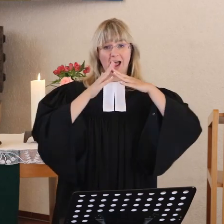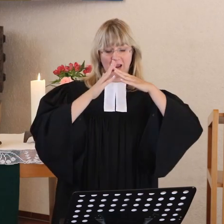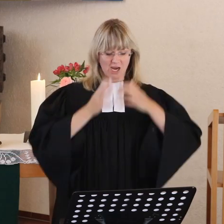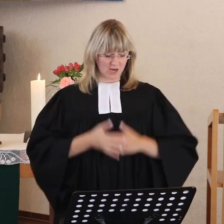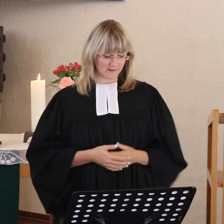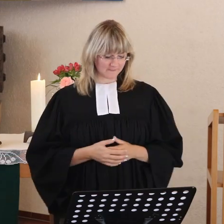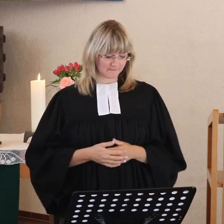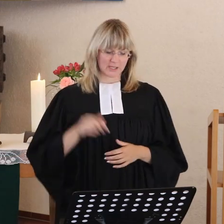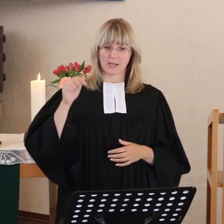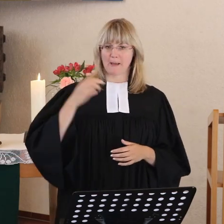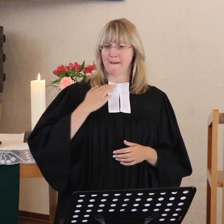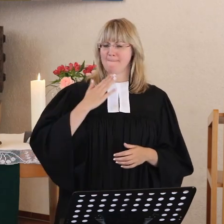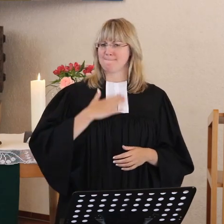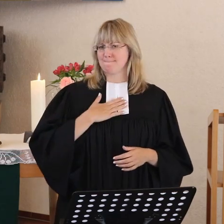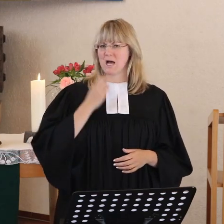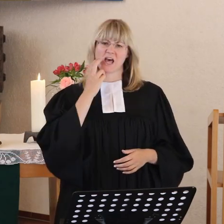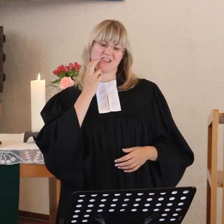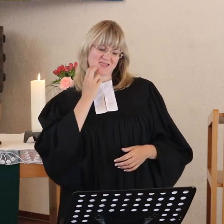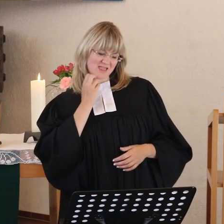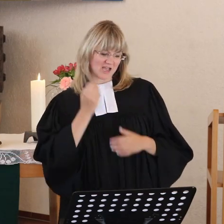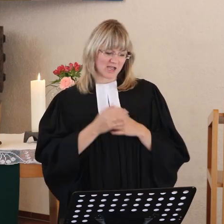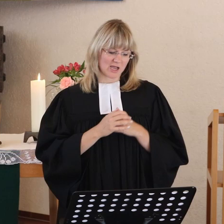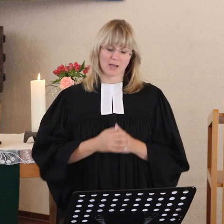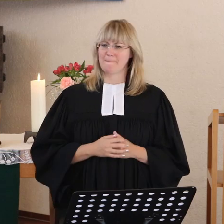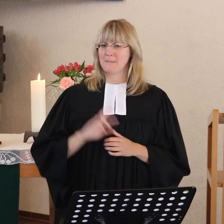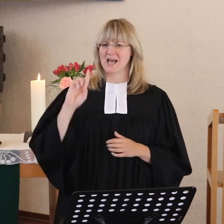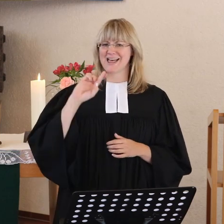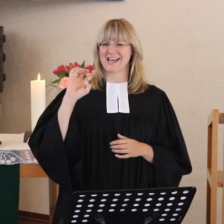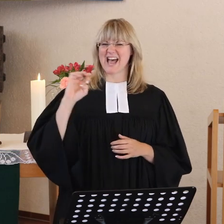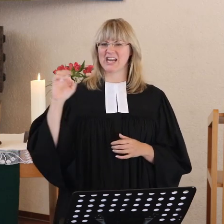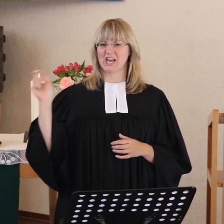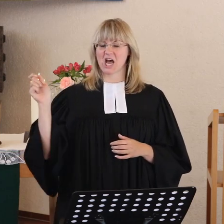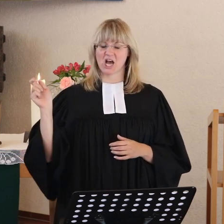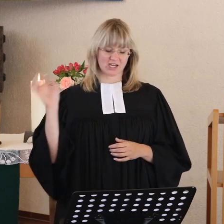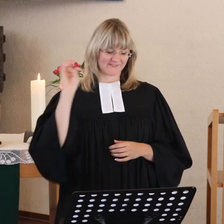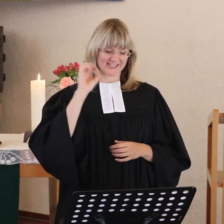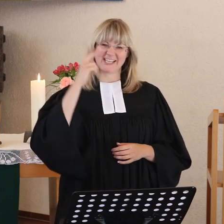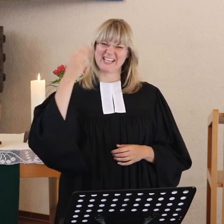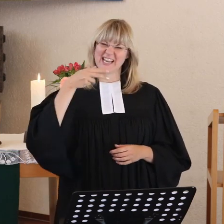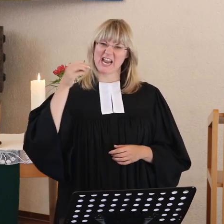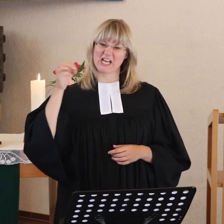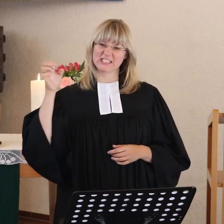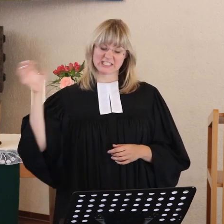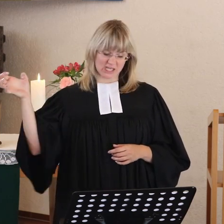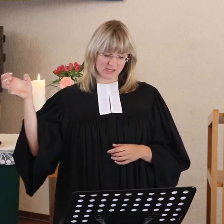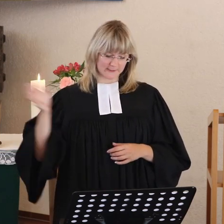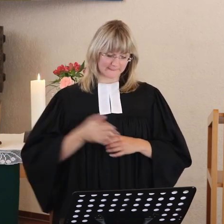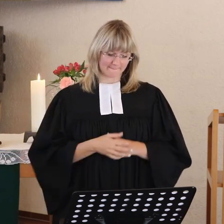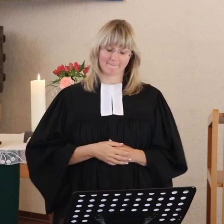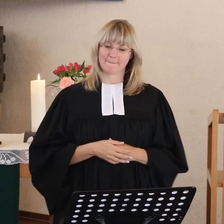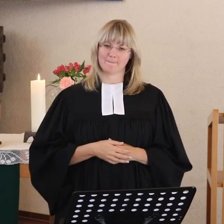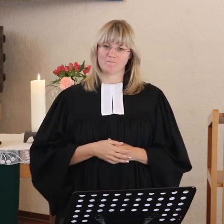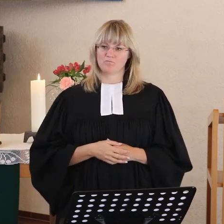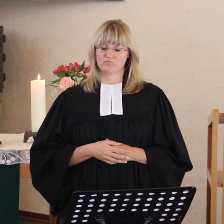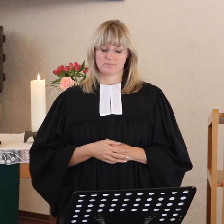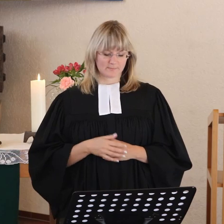Essen-Vogelheim. Der Gottesdienst zum 14. Juni, zum ersten Sonntag nach Trinitatis, steht